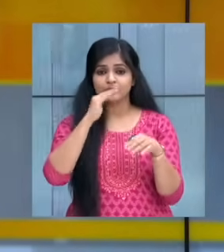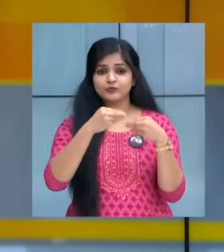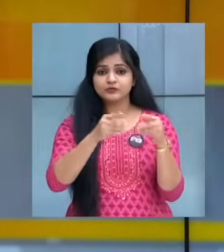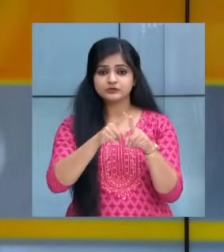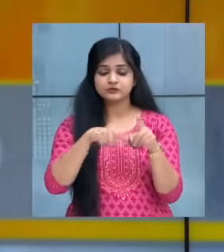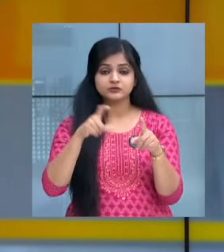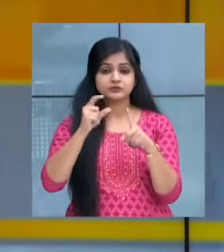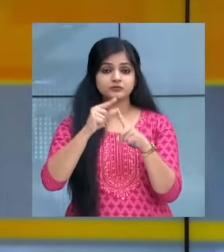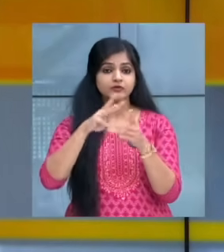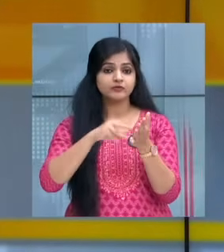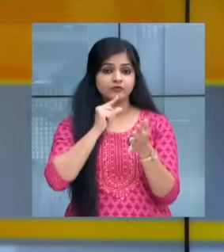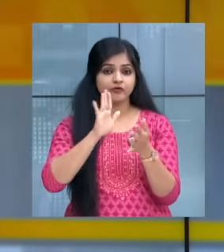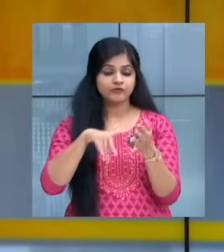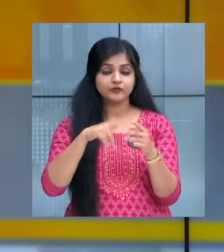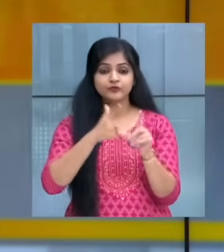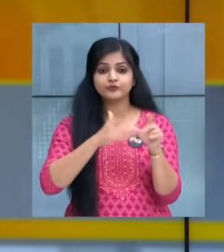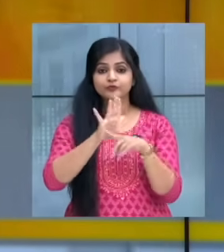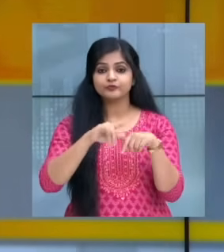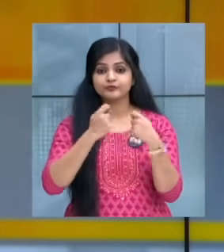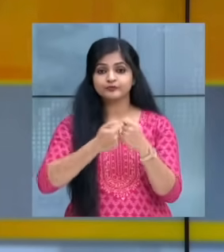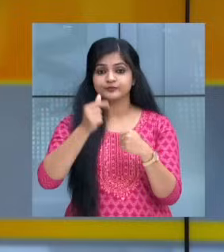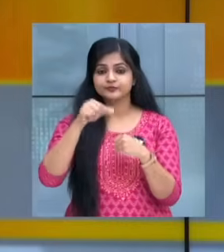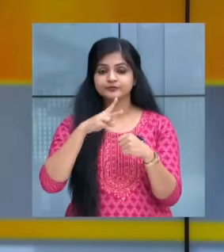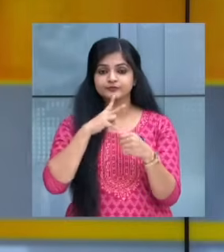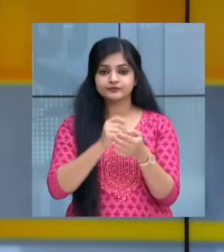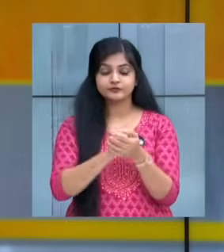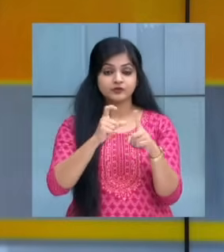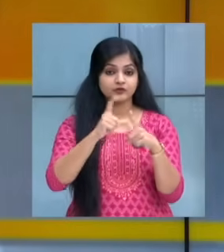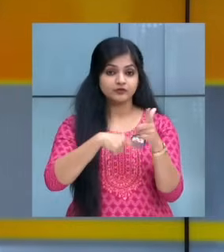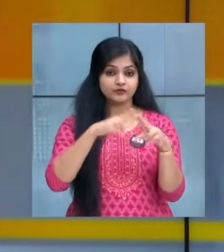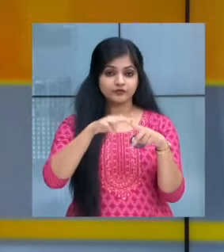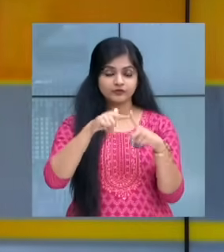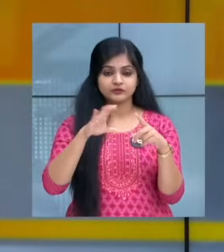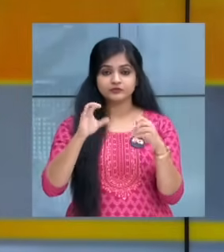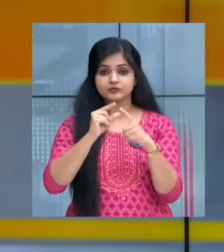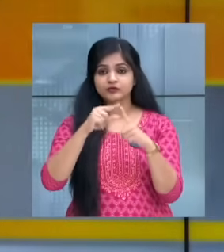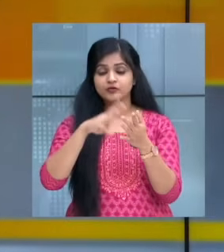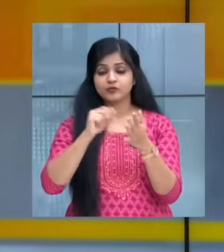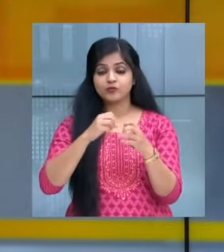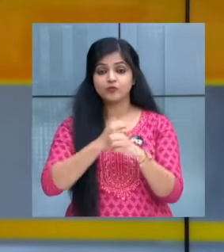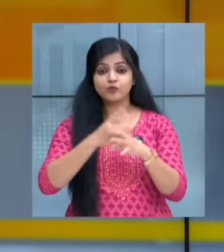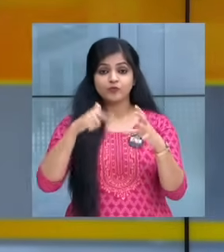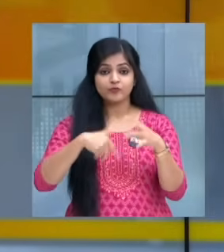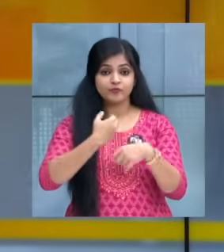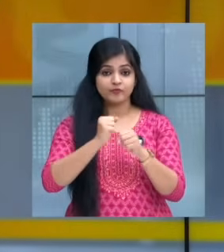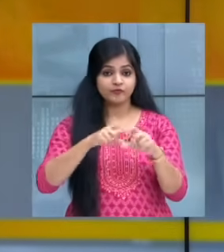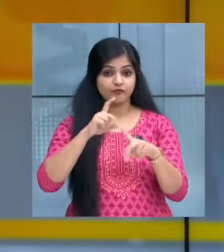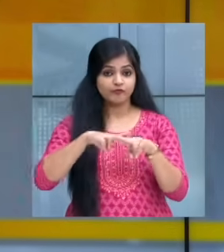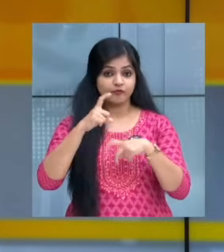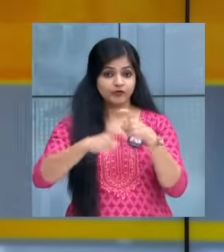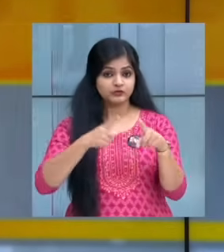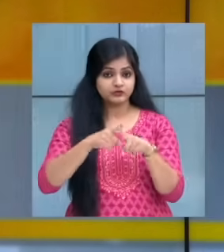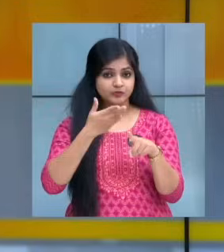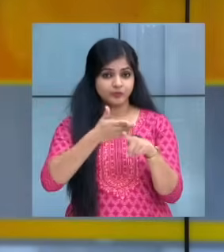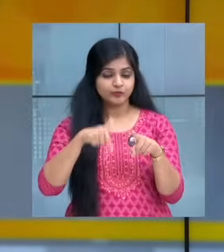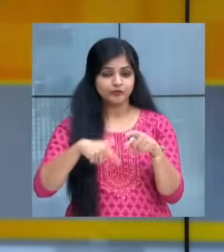നിലപാടാണ് CPIM-നുള്ളതെന്ന് യൂത്ത് കോൺഗ്രസ് സംസ്ഥാന അധ്യക്ഷൻ രാഹുൽ മാങ്കൂട്ടത്തിൽ. DYFI CPIM-ന്റെ ബോംബ് നിർമ്മാണ ഫാക്ടറിയാണോ എന്ന് സംസ്ഥാന